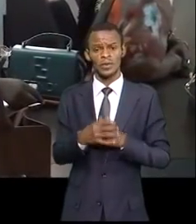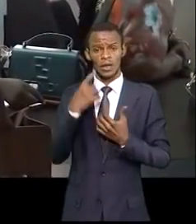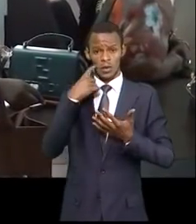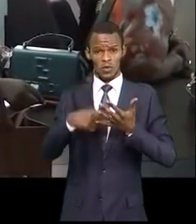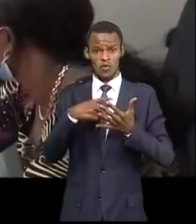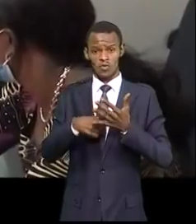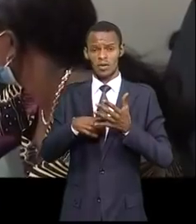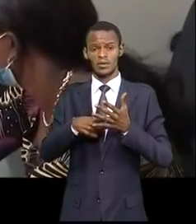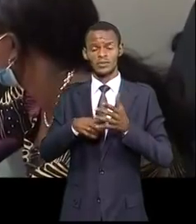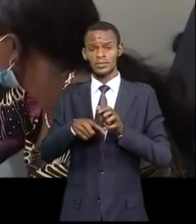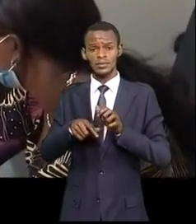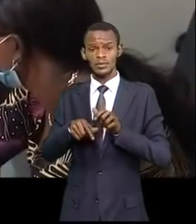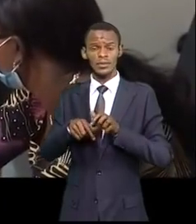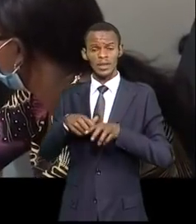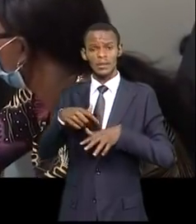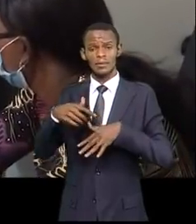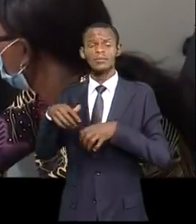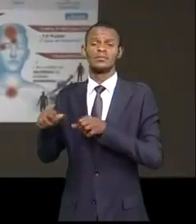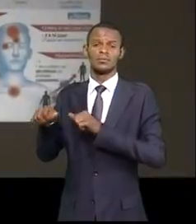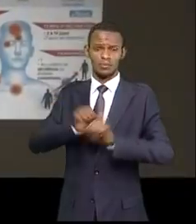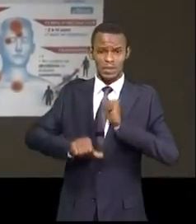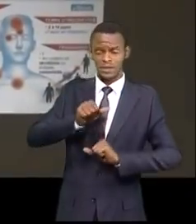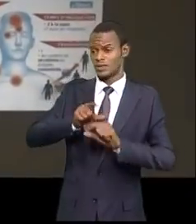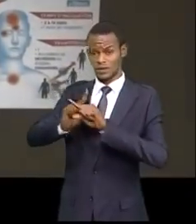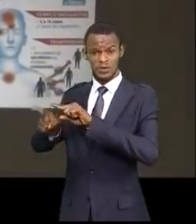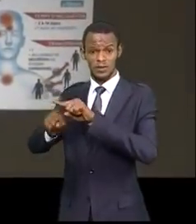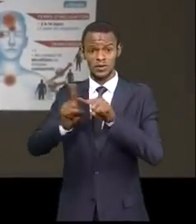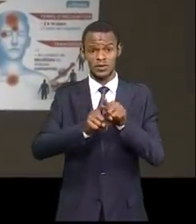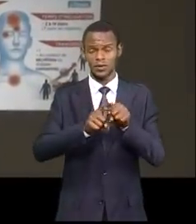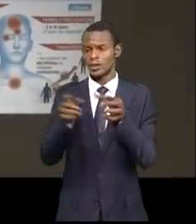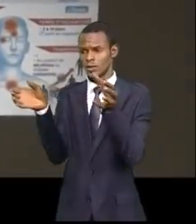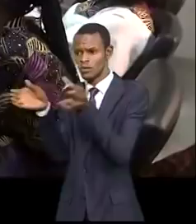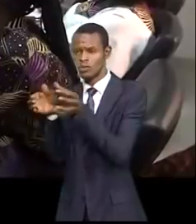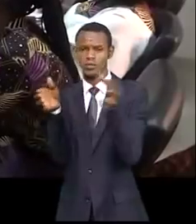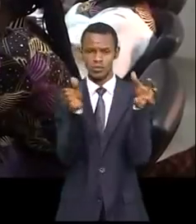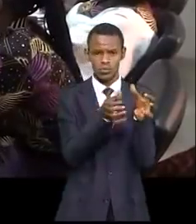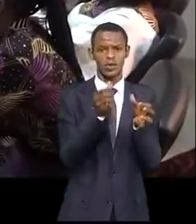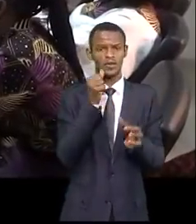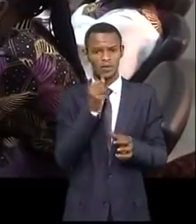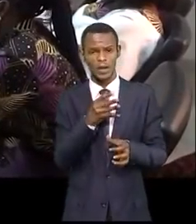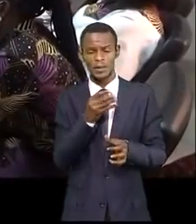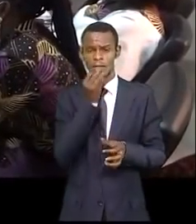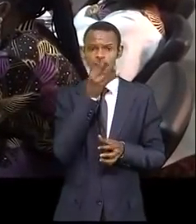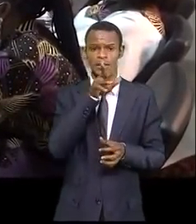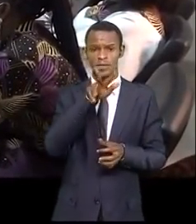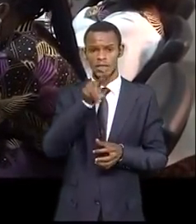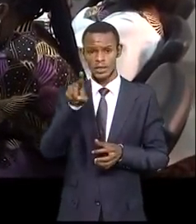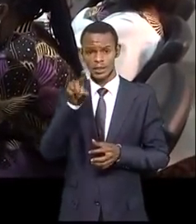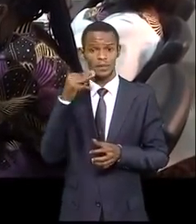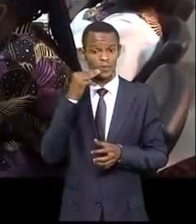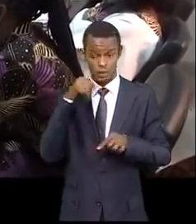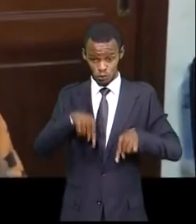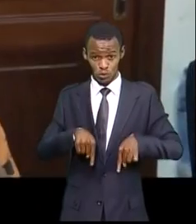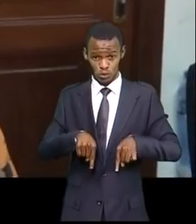qui ont mis autour des tables les femmes de toutes les couches sociales en ce 31 mars dernier jour du mois de la femme les femmes